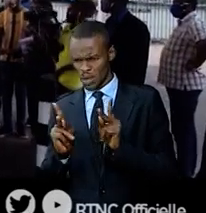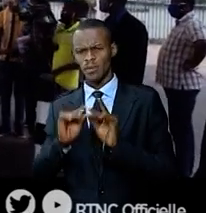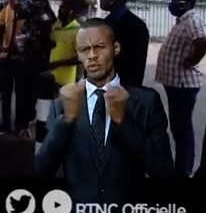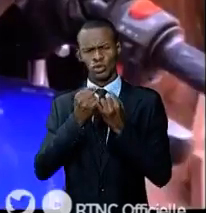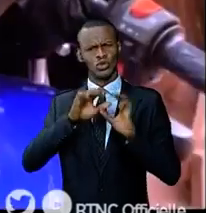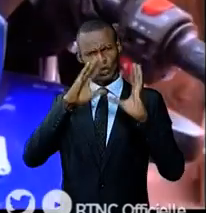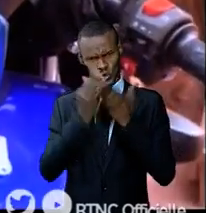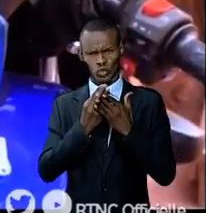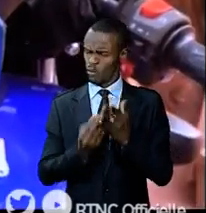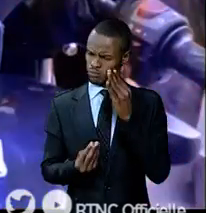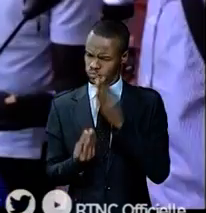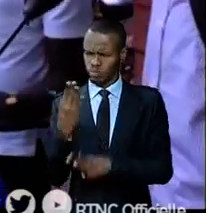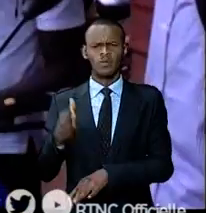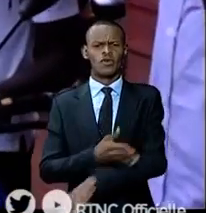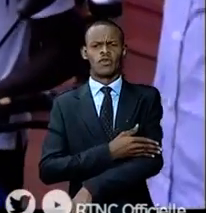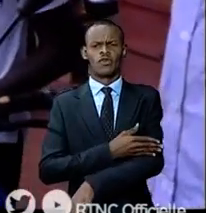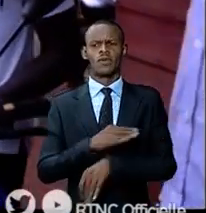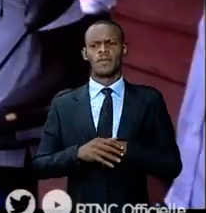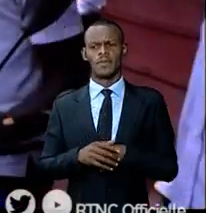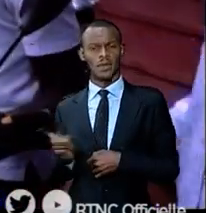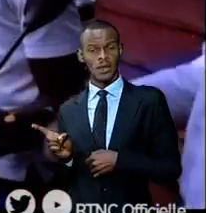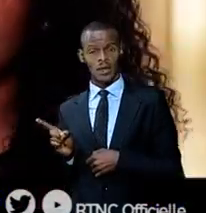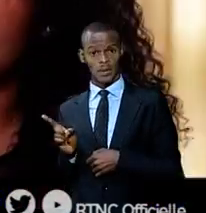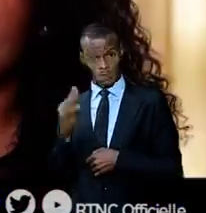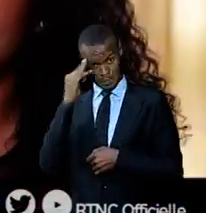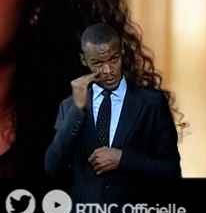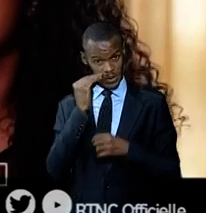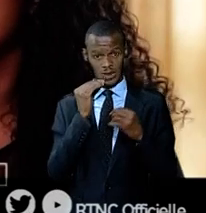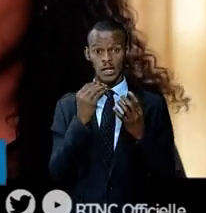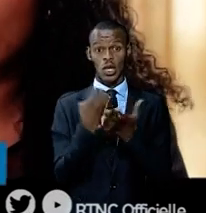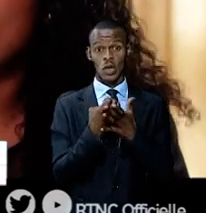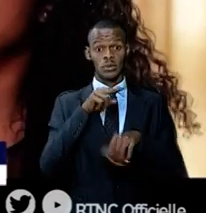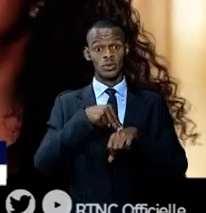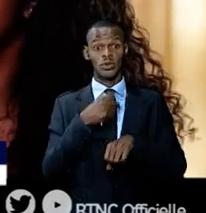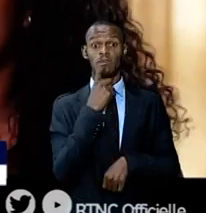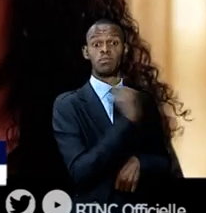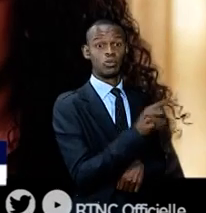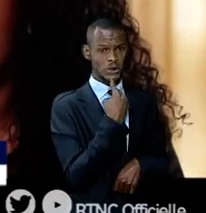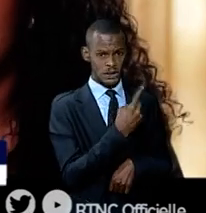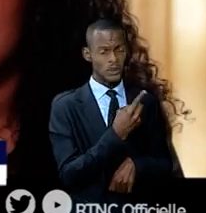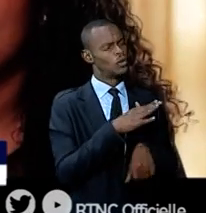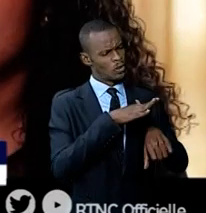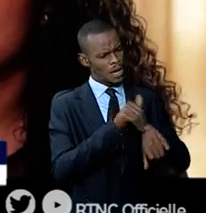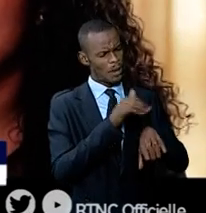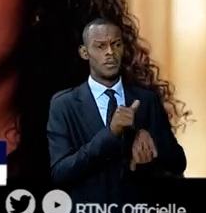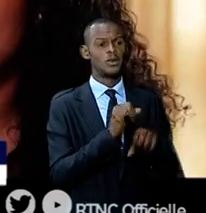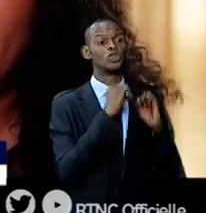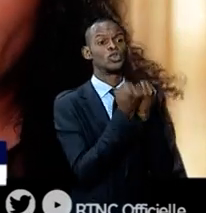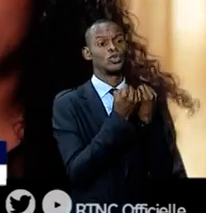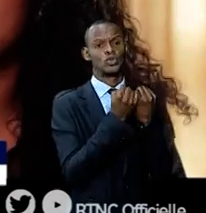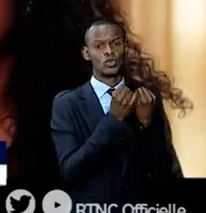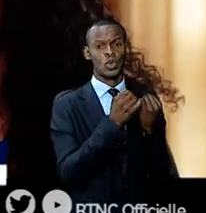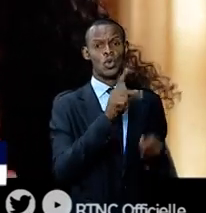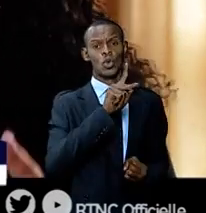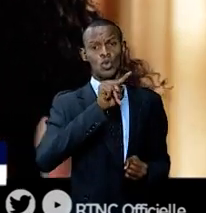avons établi une invitation à Kuntwala pour que Kuntwala vienne Kuntola s'identifie, c'est ça le mot que j'ai utilisé,